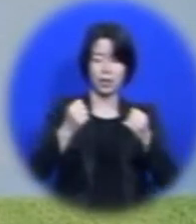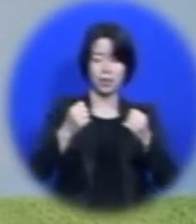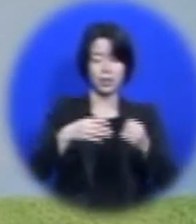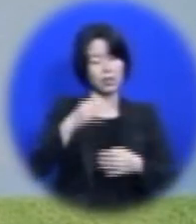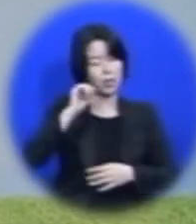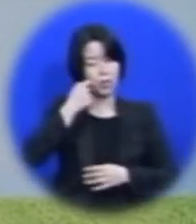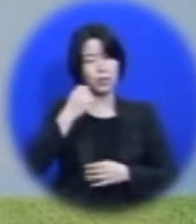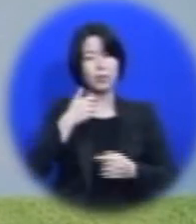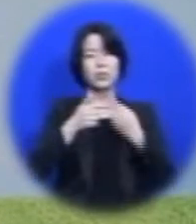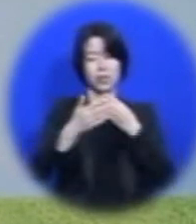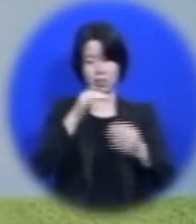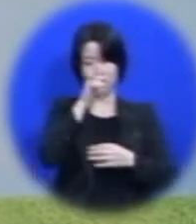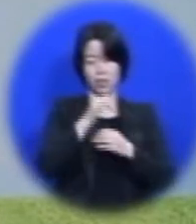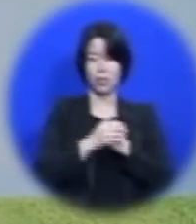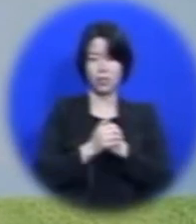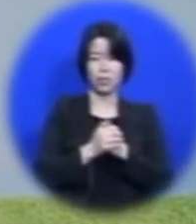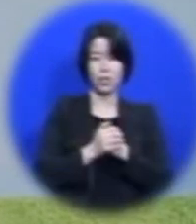겪었는지.